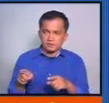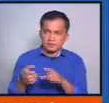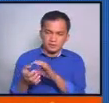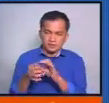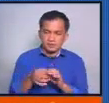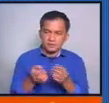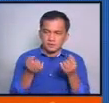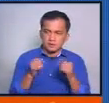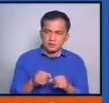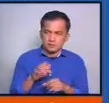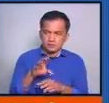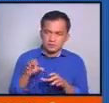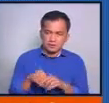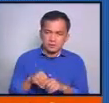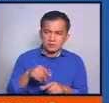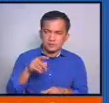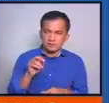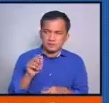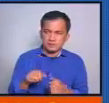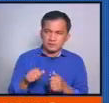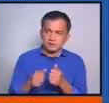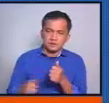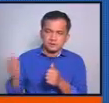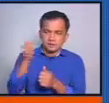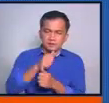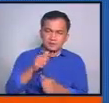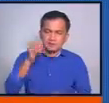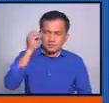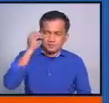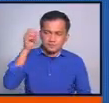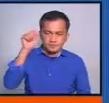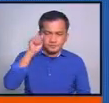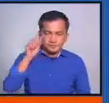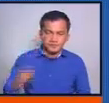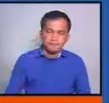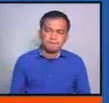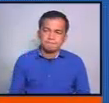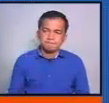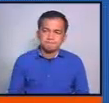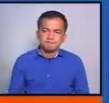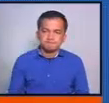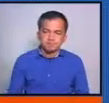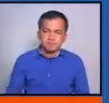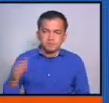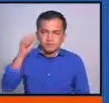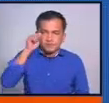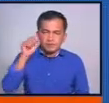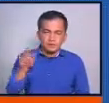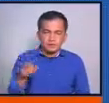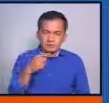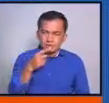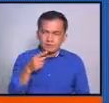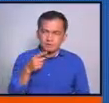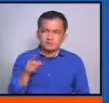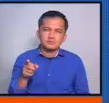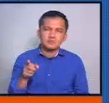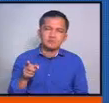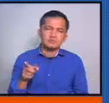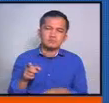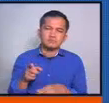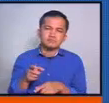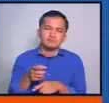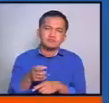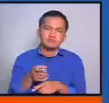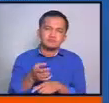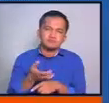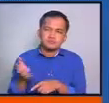ng mga nadawit sa issue, kabilang na si PNP Chief Oscar Albayalde. Si Albayalde naman tila sinumbatan